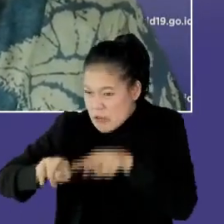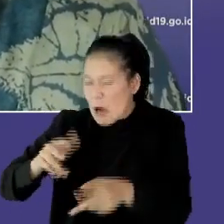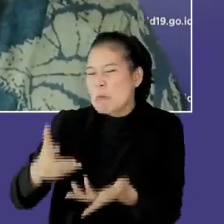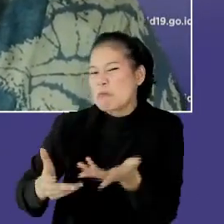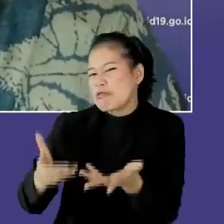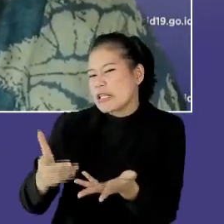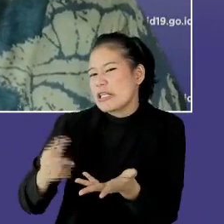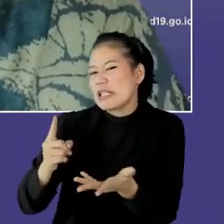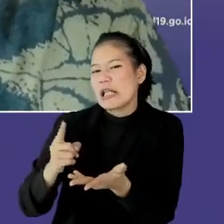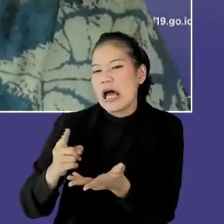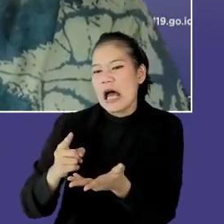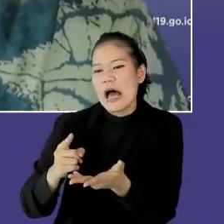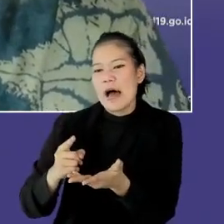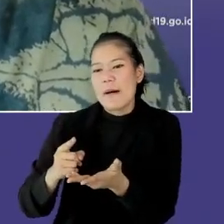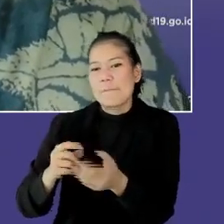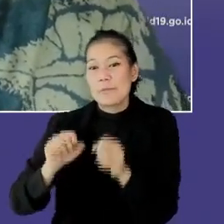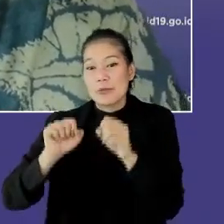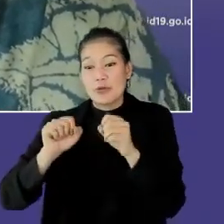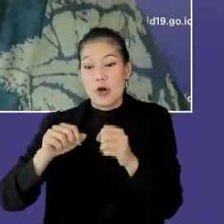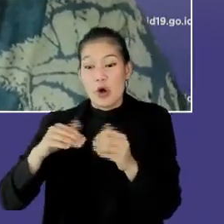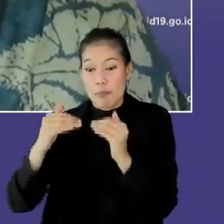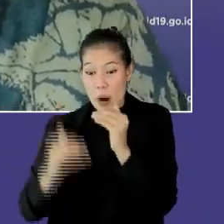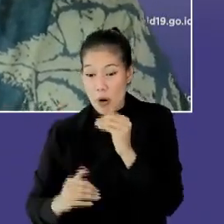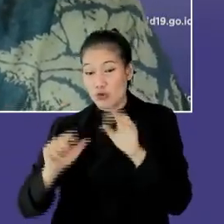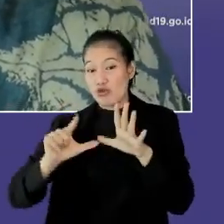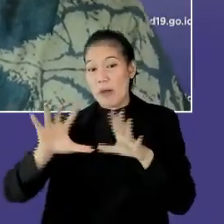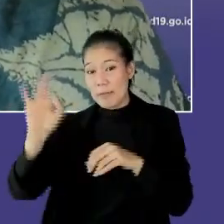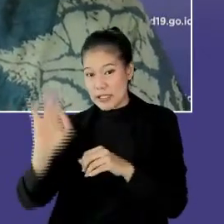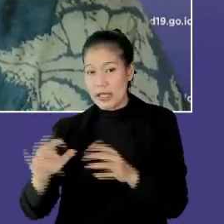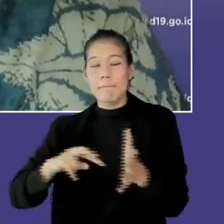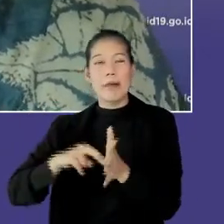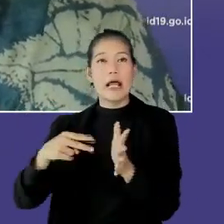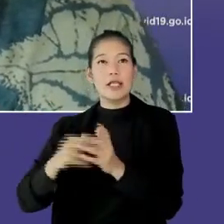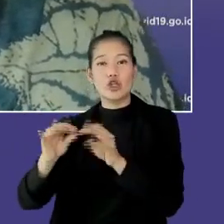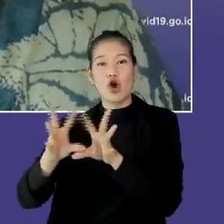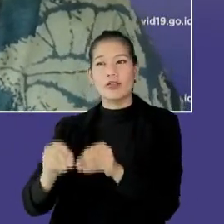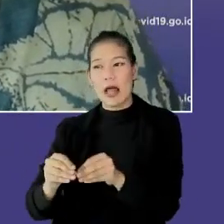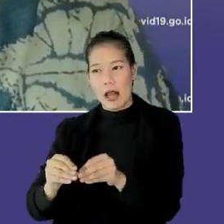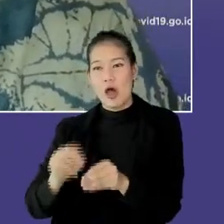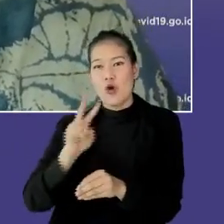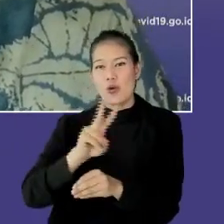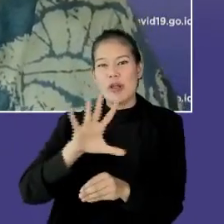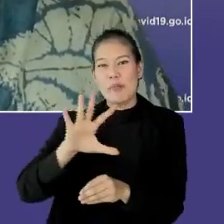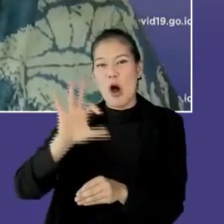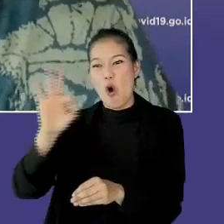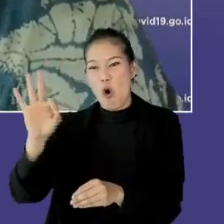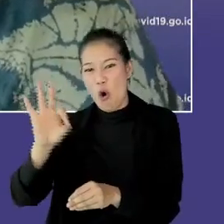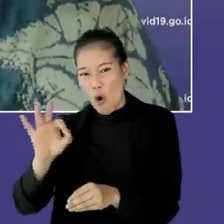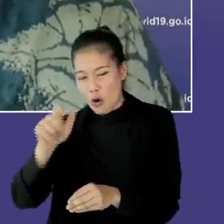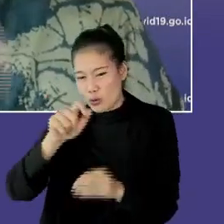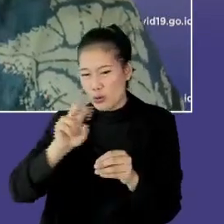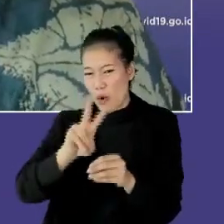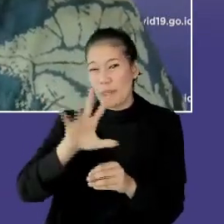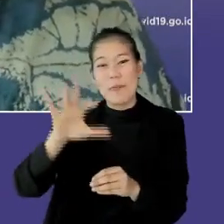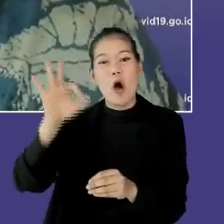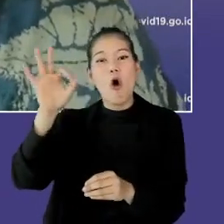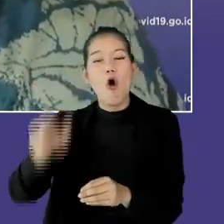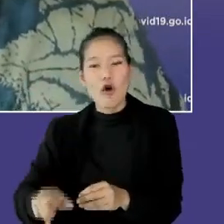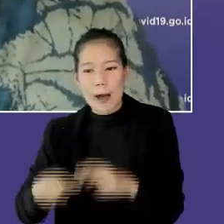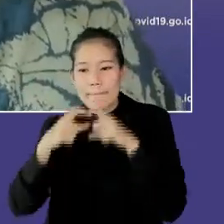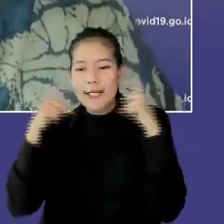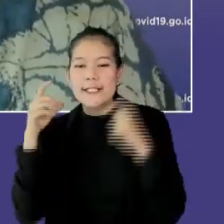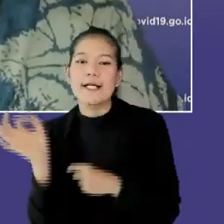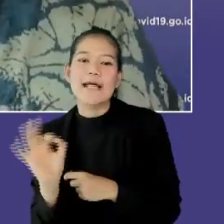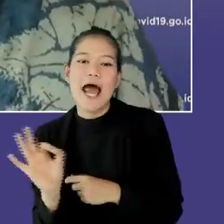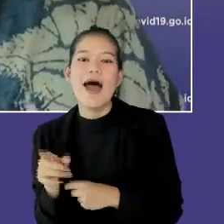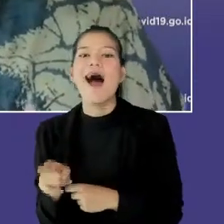ada, kalau dia masih di bawah 75%, ada lebih dari kurang dari 25 orang gitu misalnya yang tidak menggunakan masker, itu